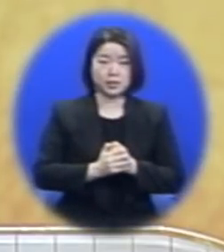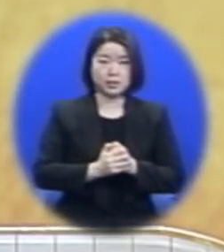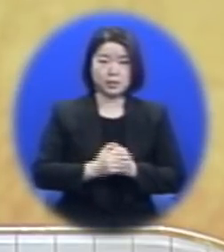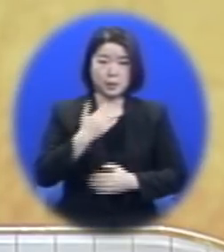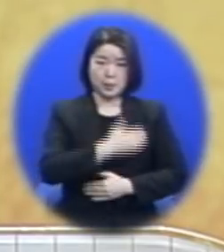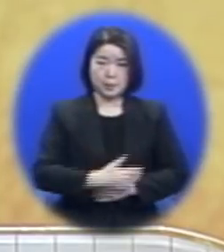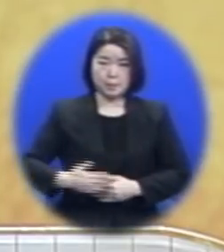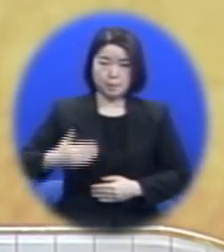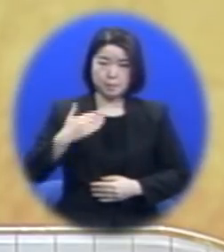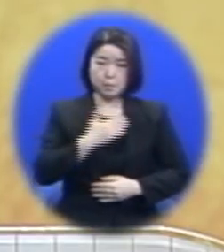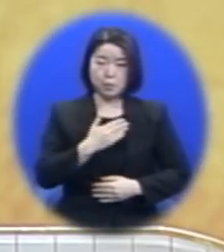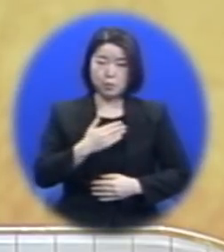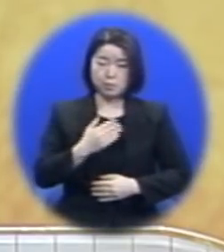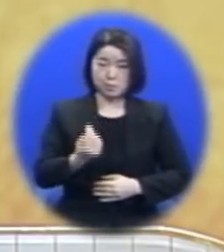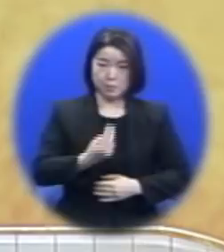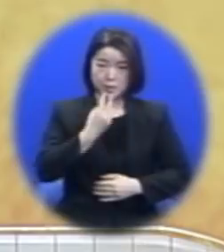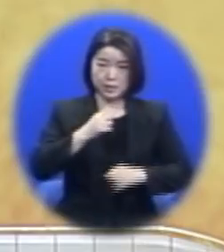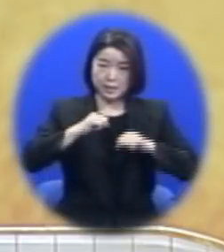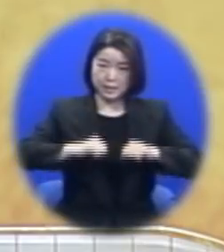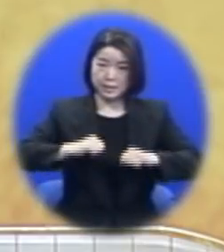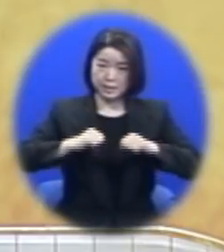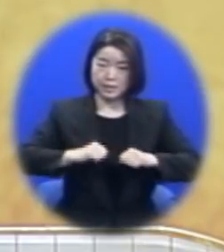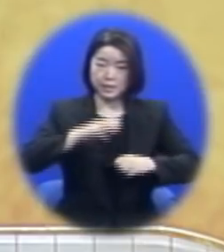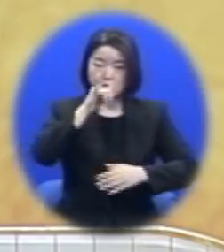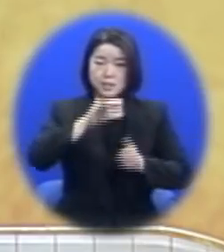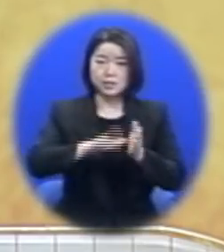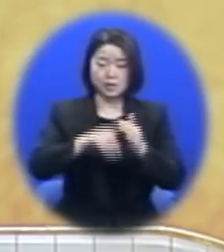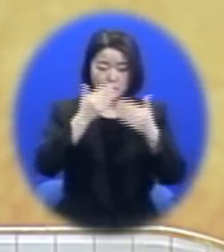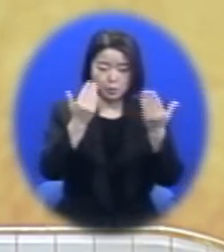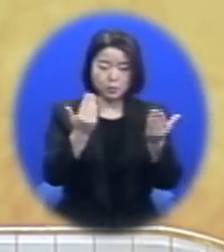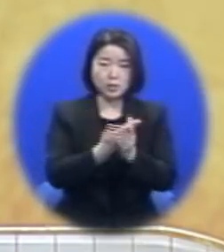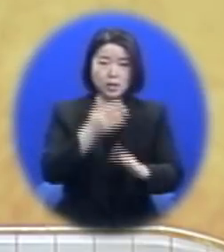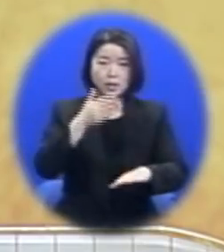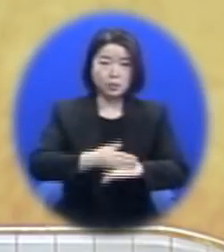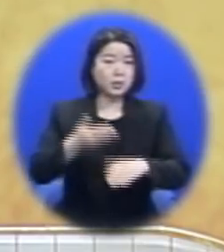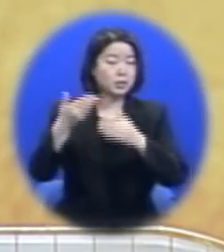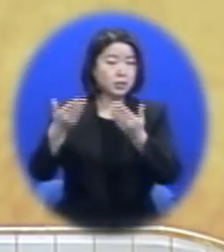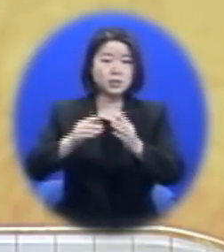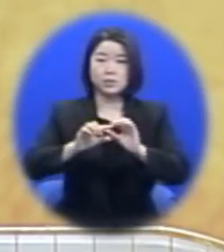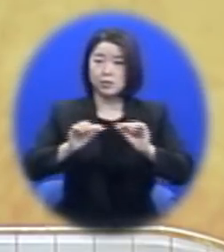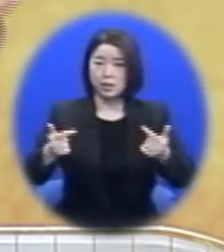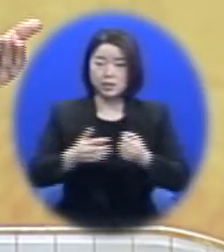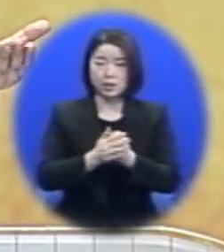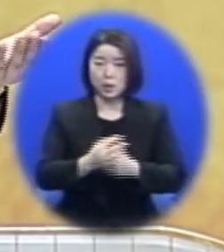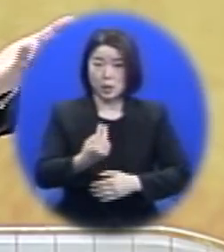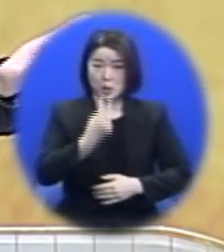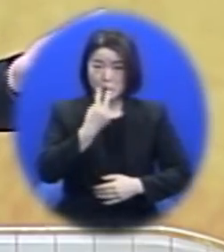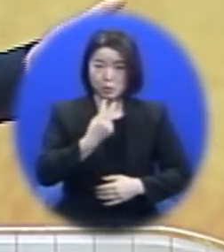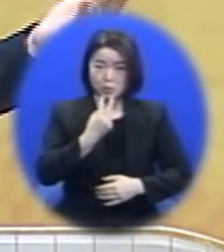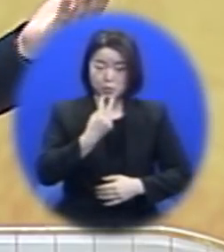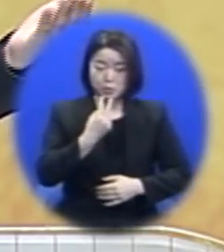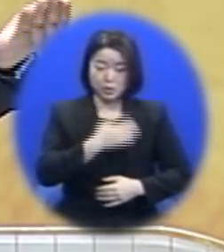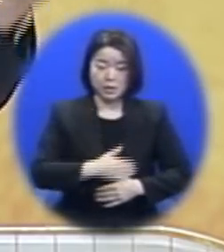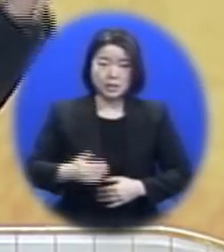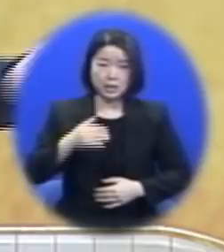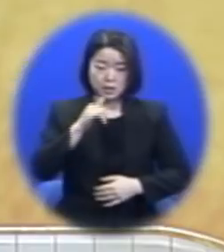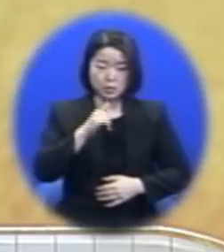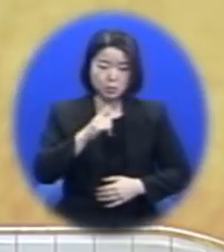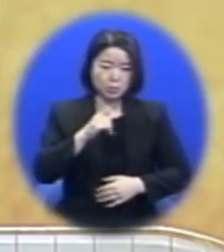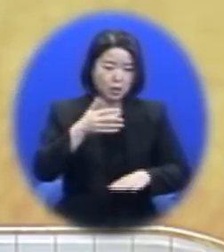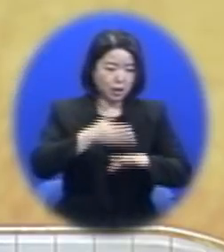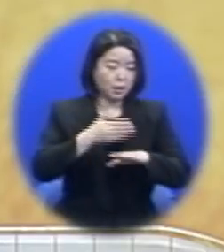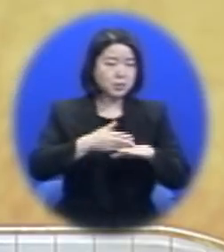육신이 살아서 온전한 감사가 드려지는 건 아닙니다. 육신이 살아있어도 감사할 줄 모르는 사람이 수도